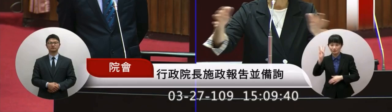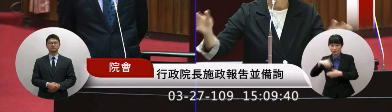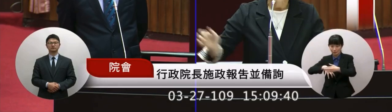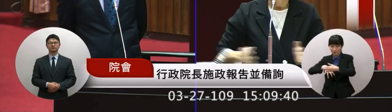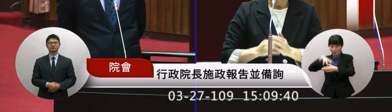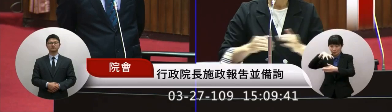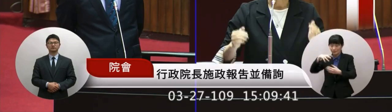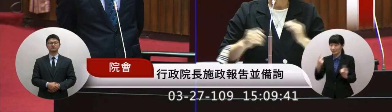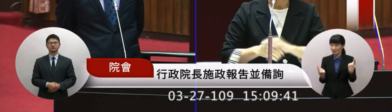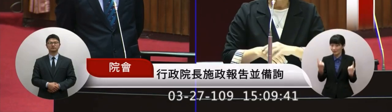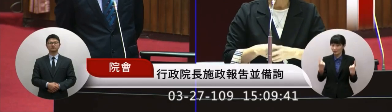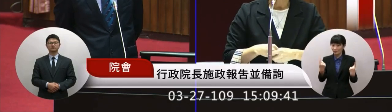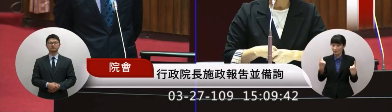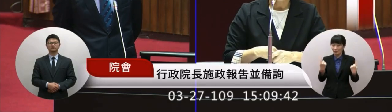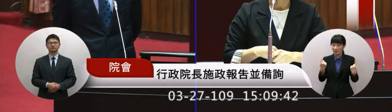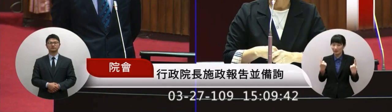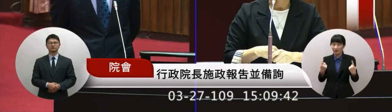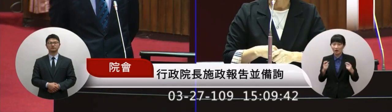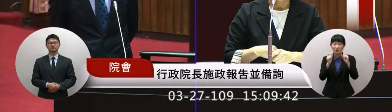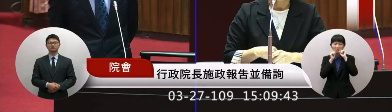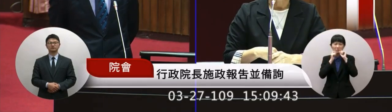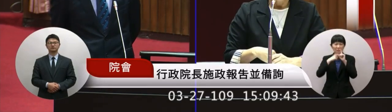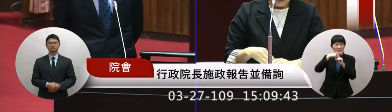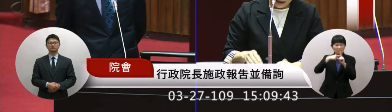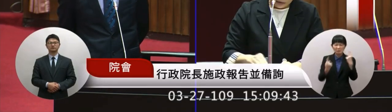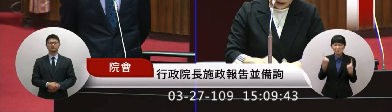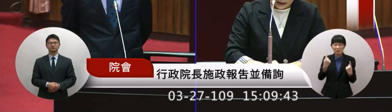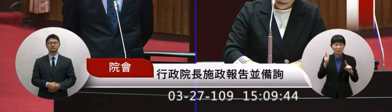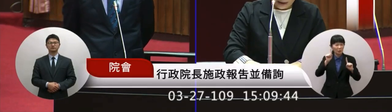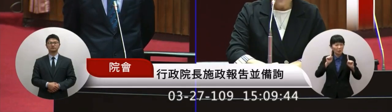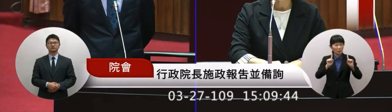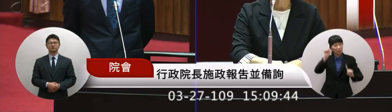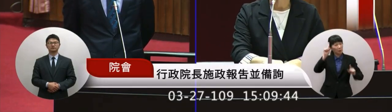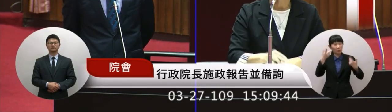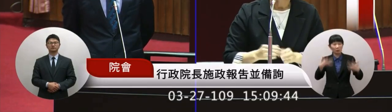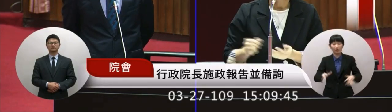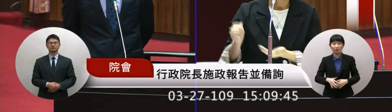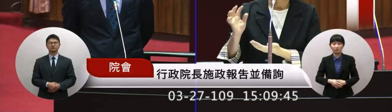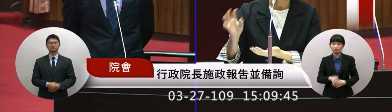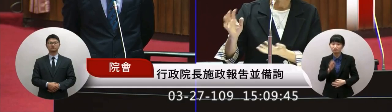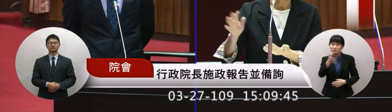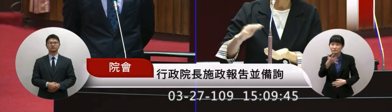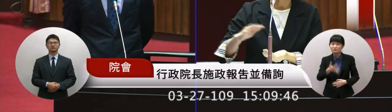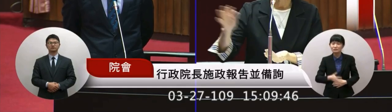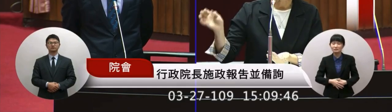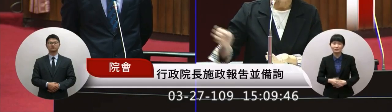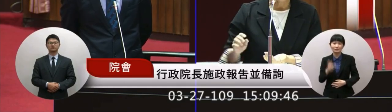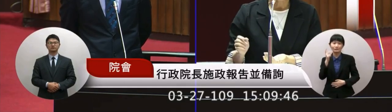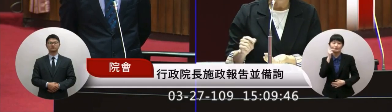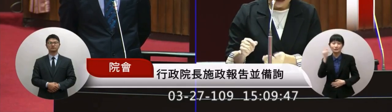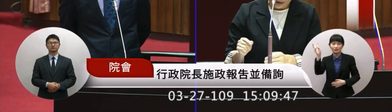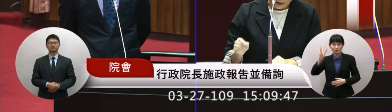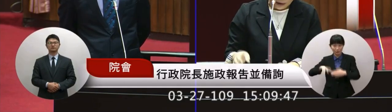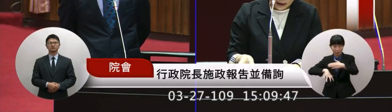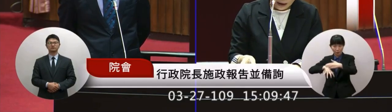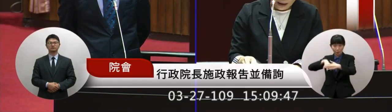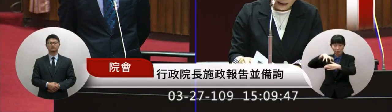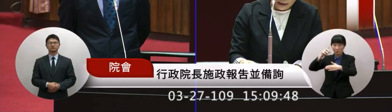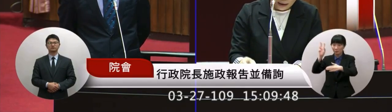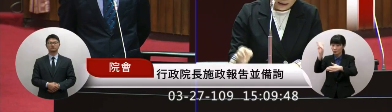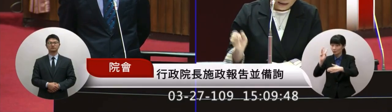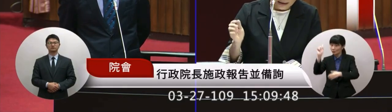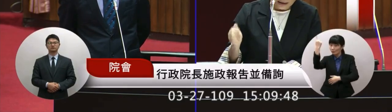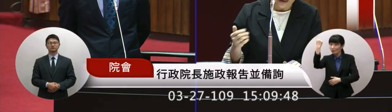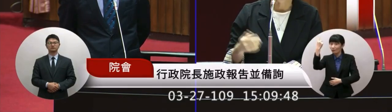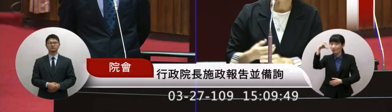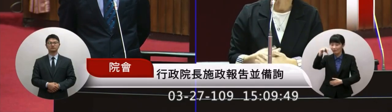的这个水质真的是差很多了哈。那主要的原因就是翡翠水库水源区它有